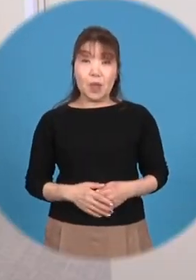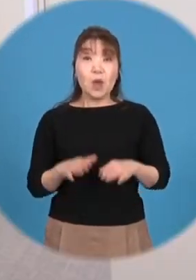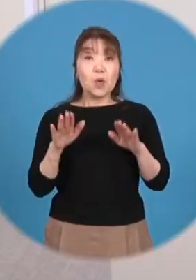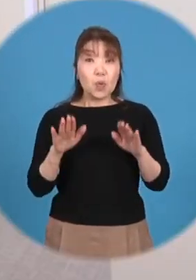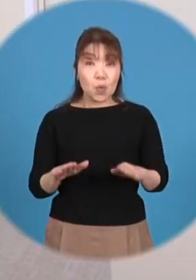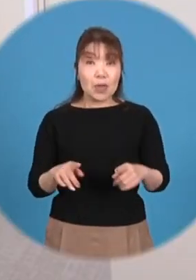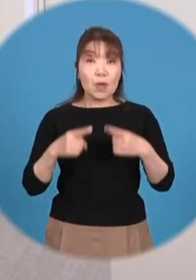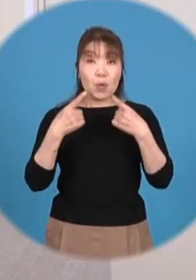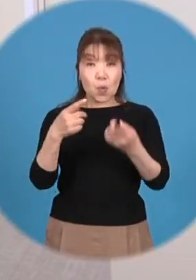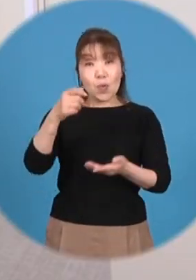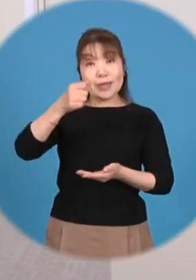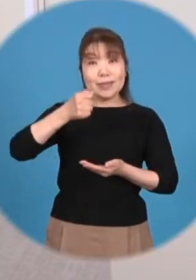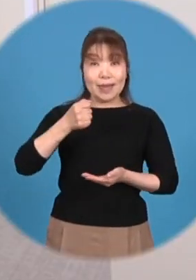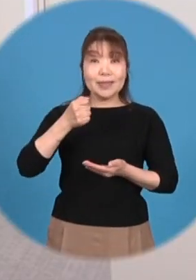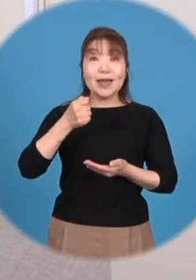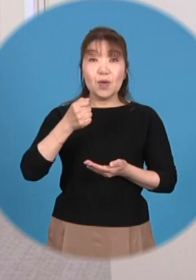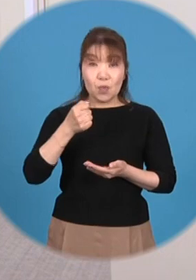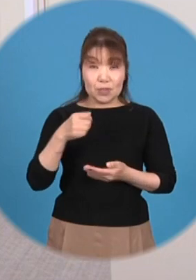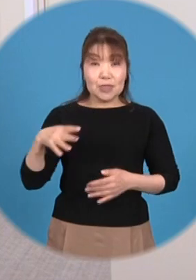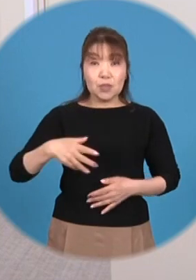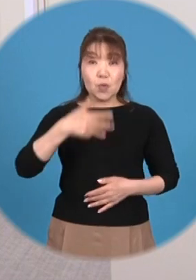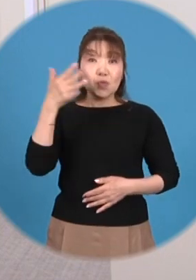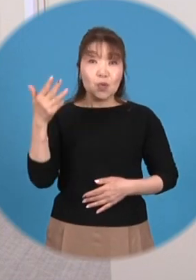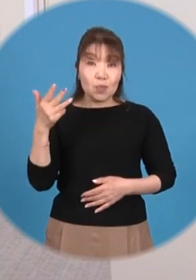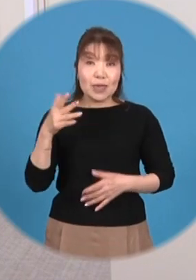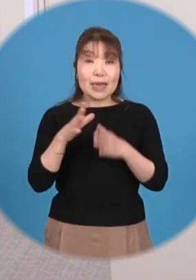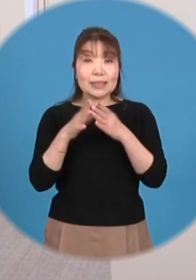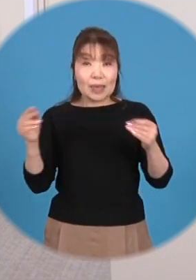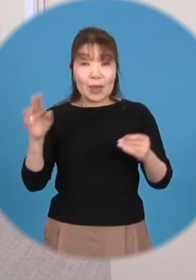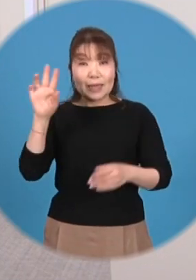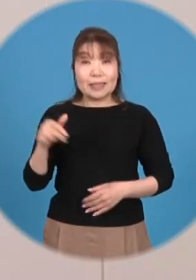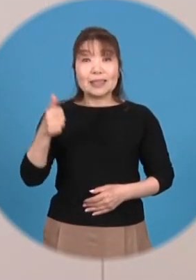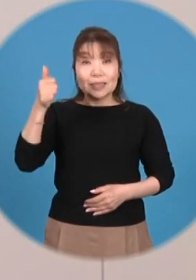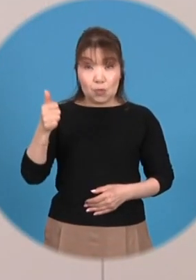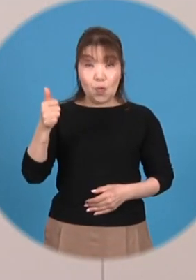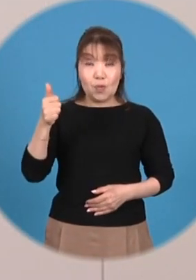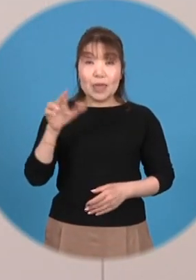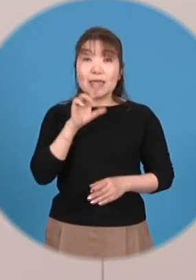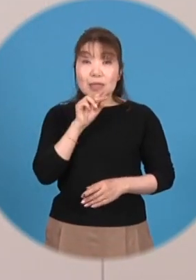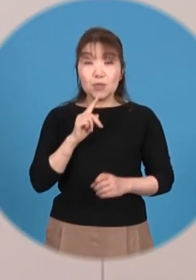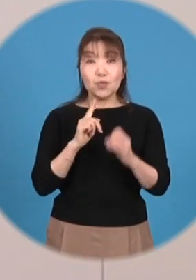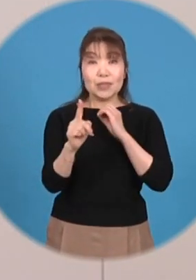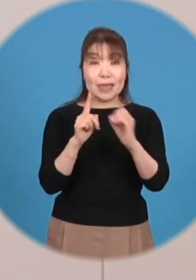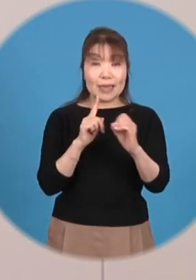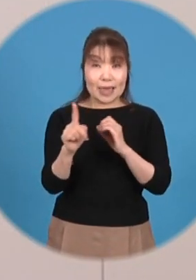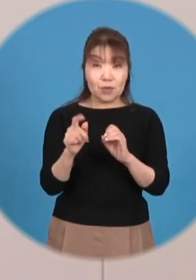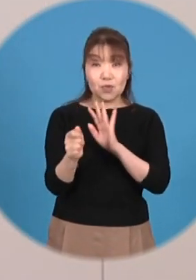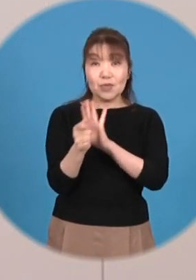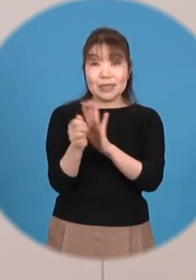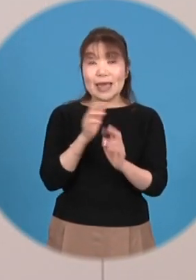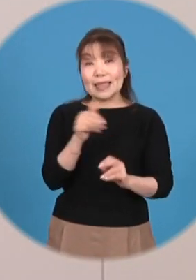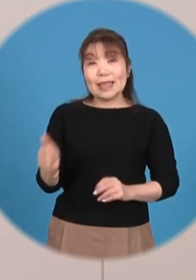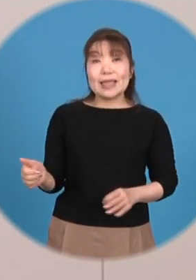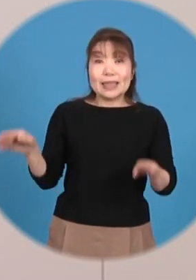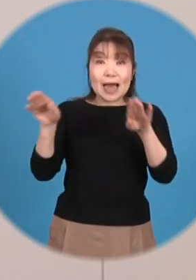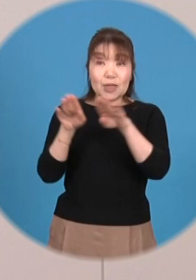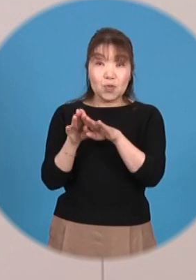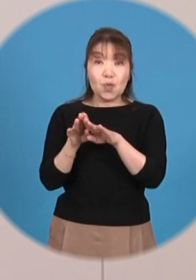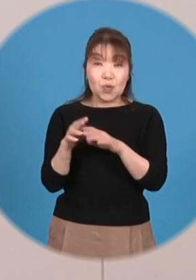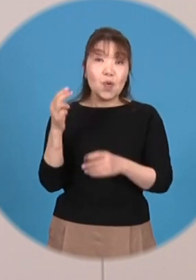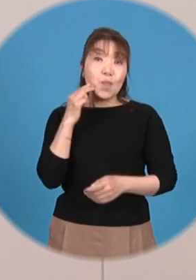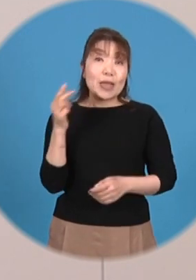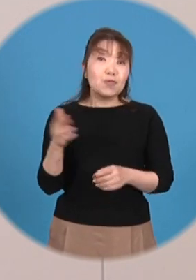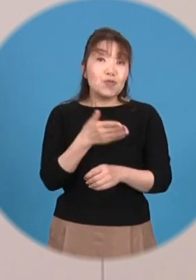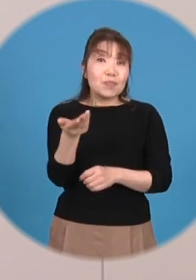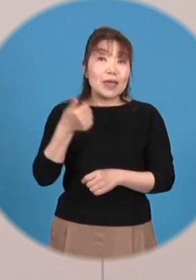今回は公益財団法人ソフトピアジャパン理事長で岐阜 DX 支援センターセンター長の松島さん